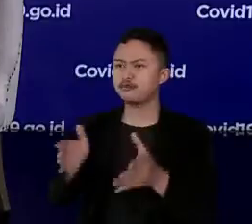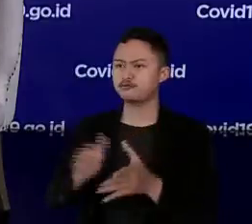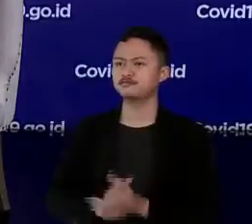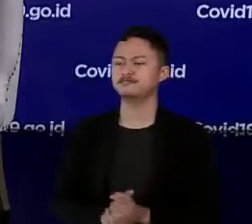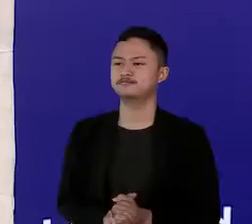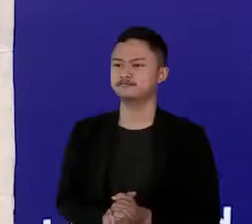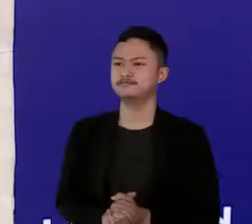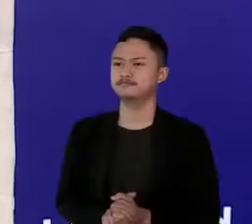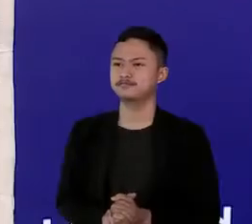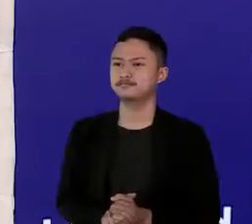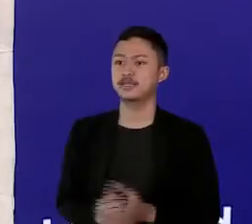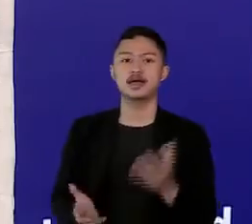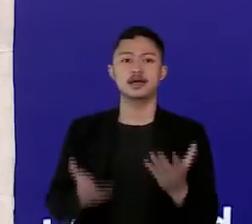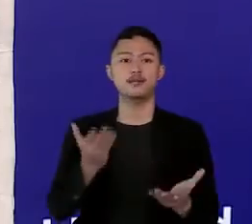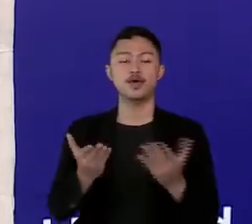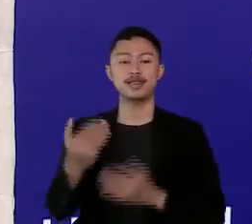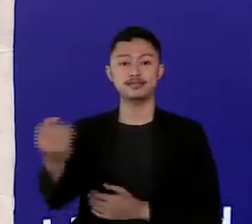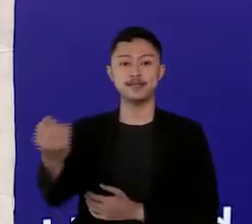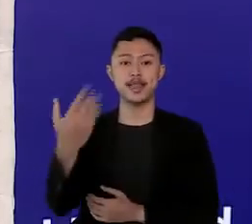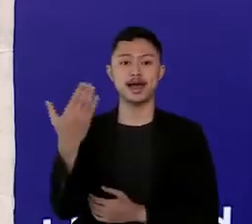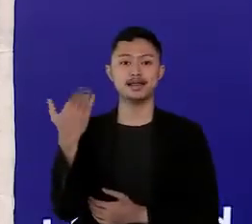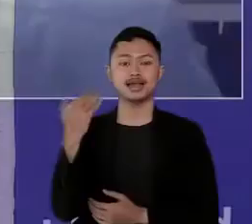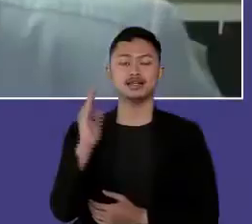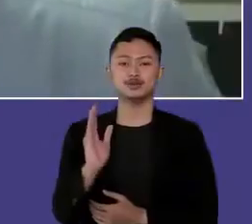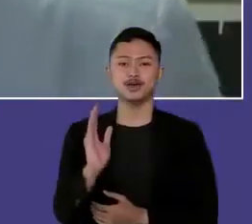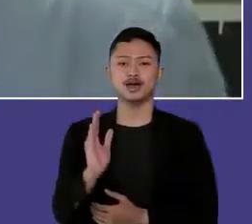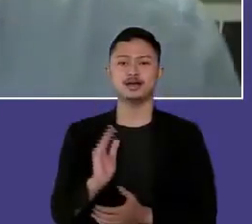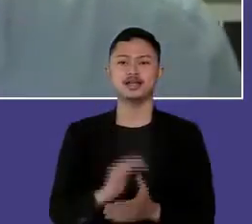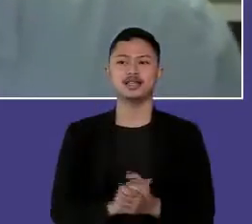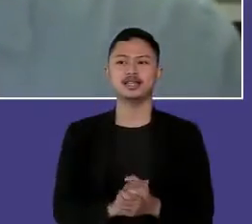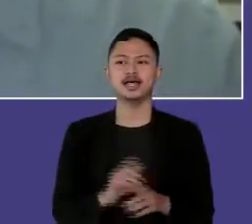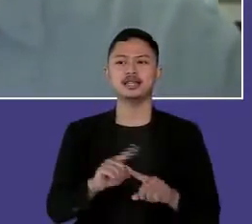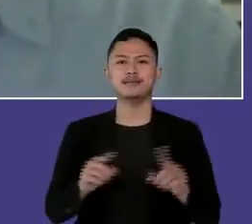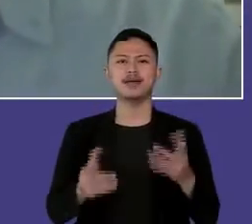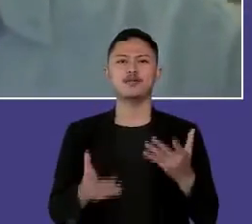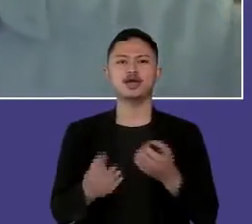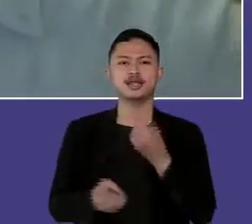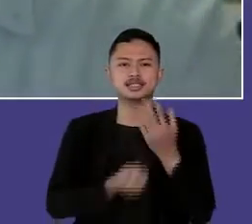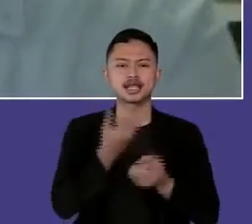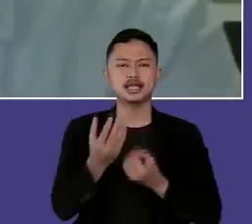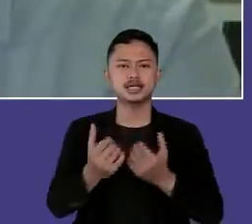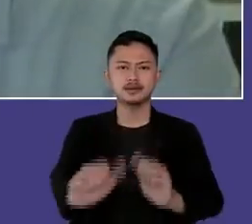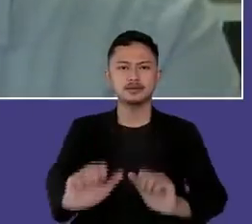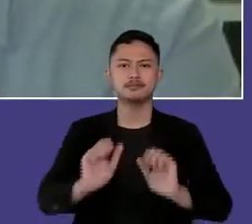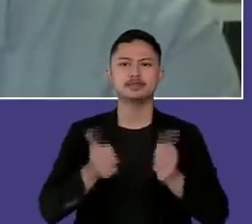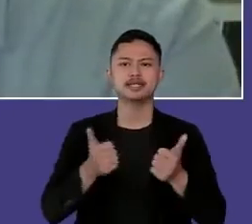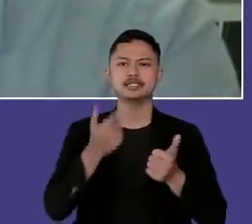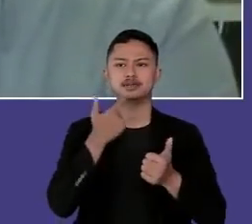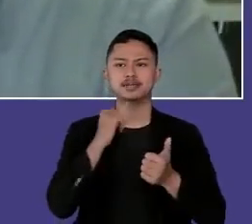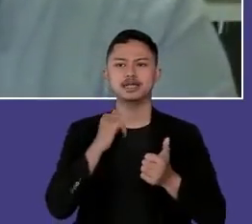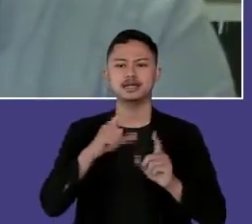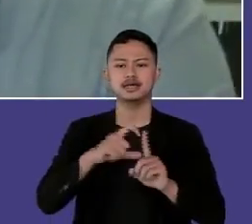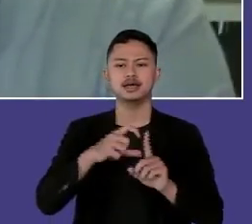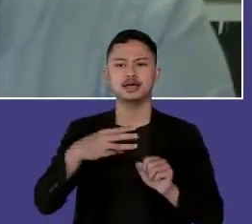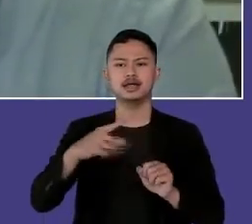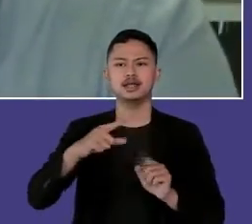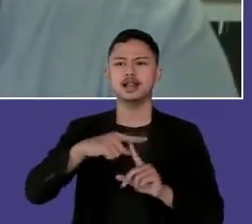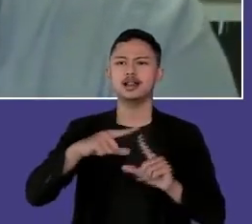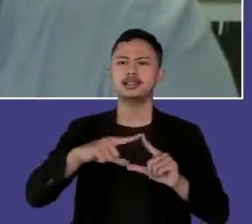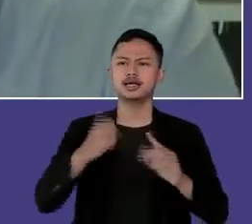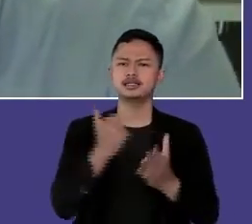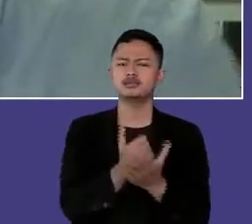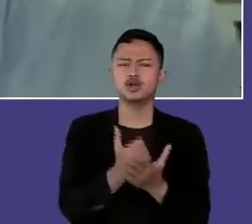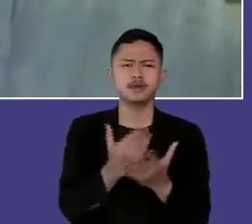kembali mungkin tadi sudah sempat di singgung sedikit ya protein mungkin bisa disampaikan kembali karakteristik varian Delta